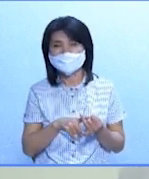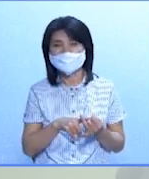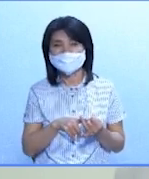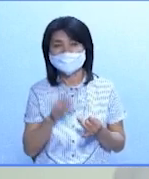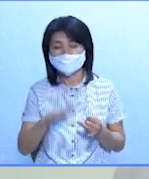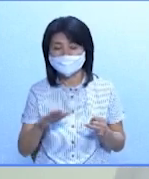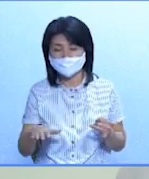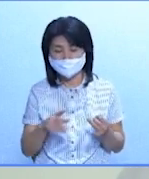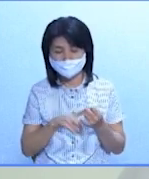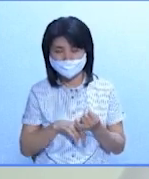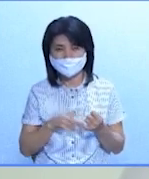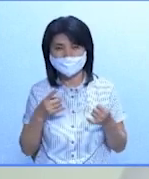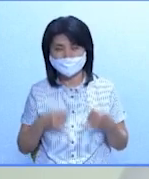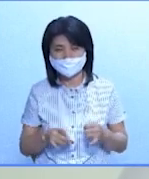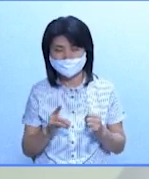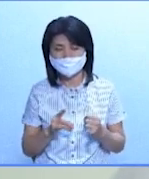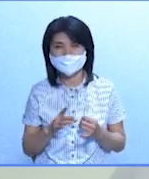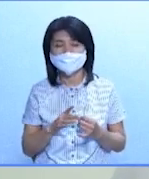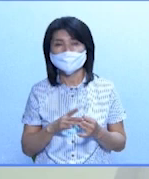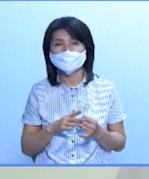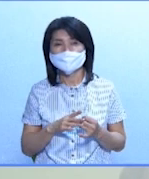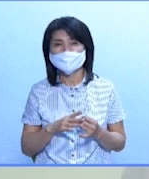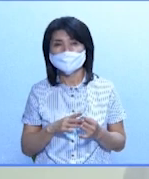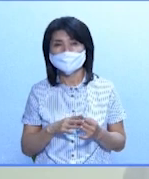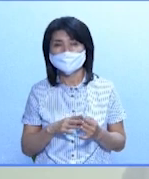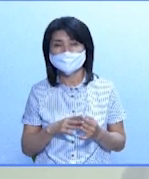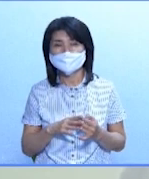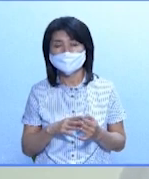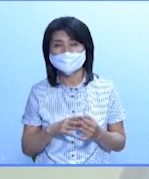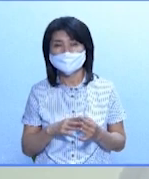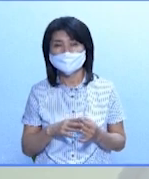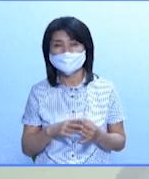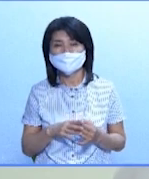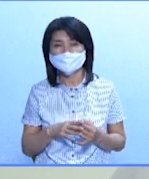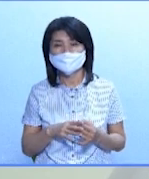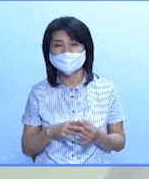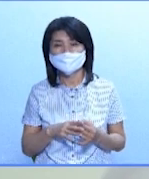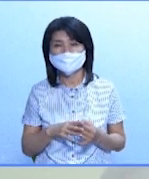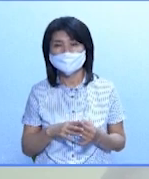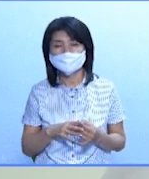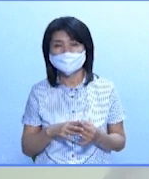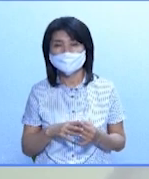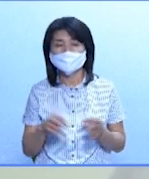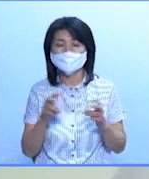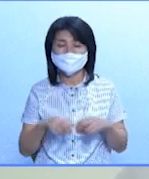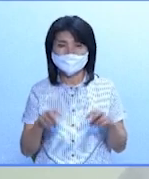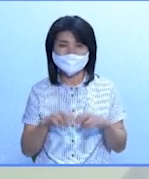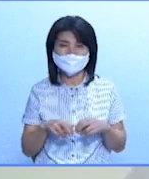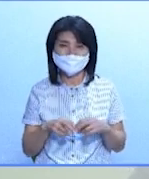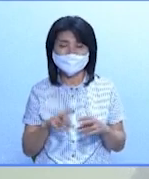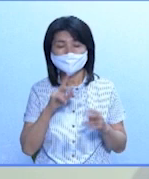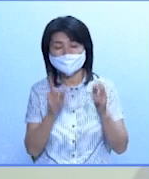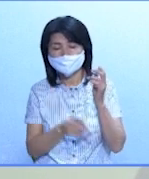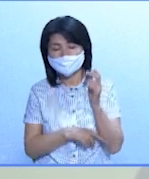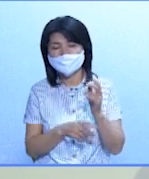берут. Детей маленьких, новорожденных, если отправляют, в первую очередь их. Потом берут на обследование. И в последнюю